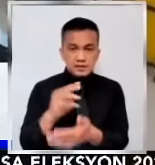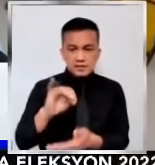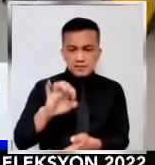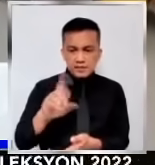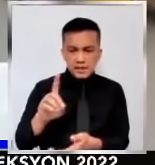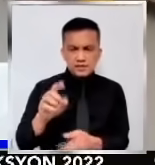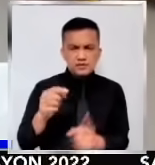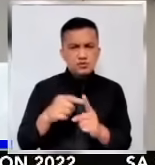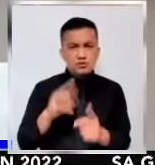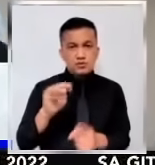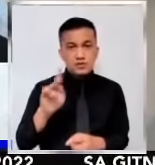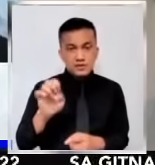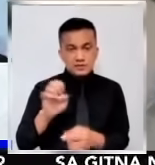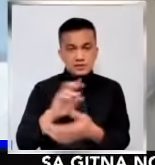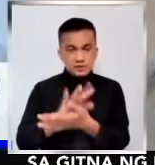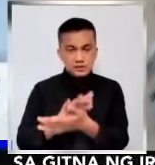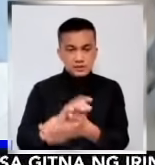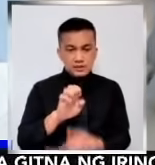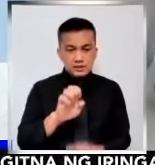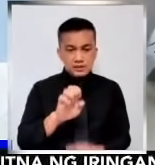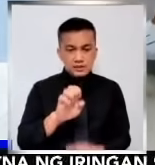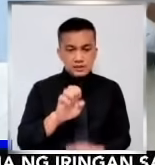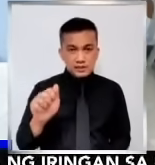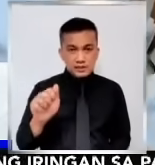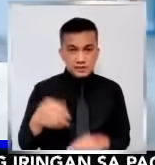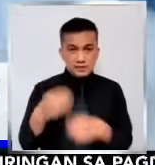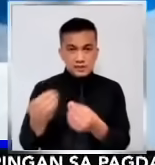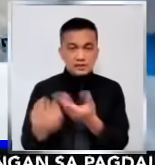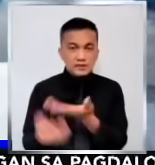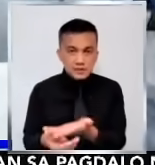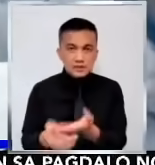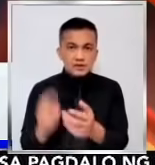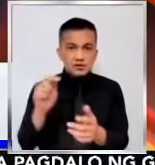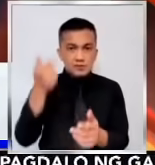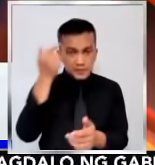Dahil EUA lang ang ibinigay dito, ay gobyerno lamang ang pwedeng